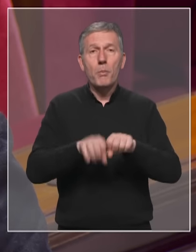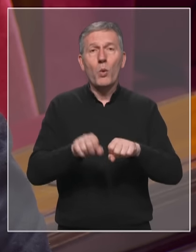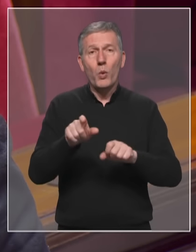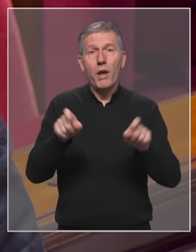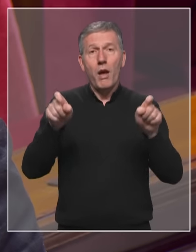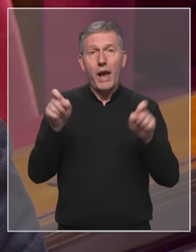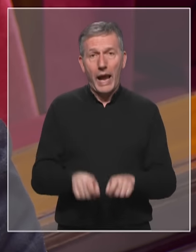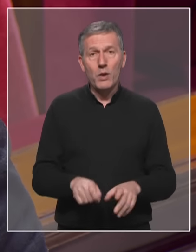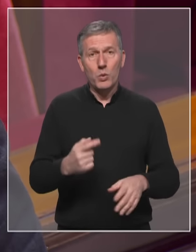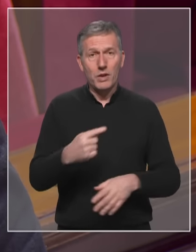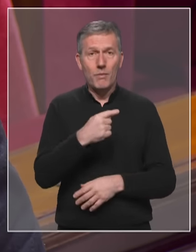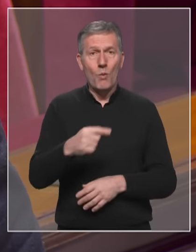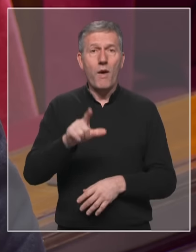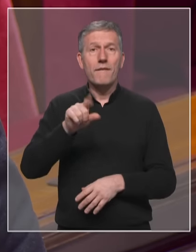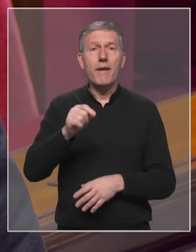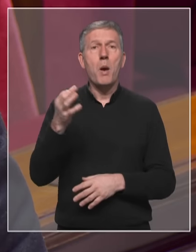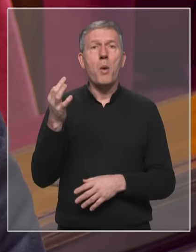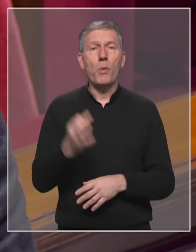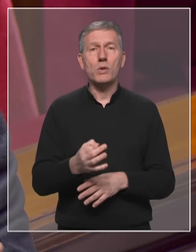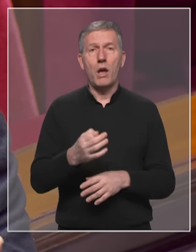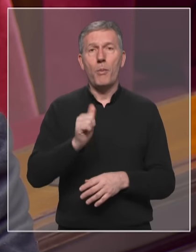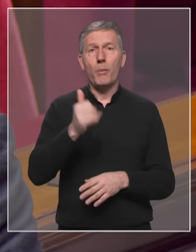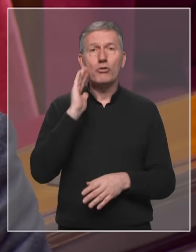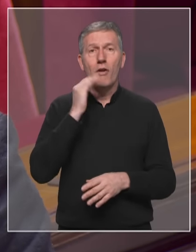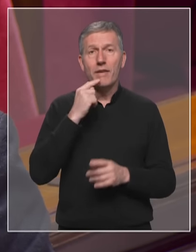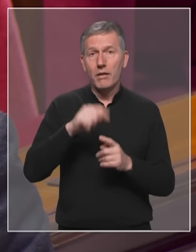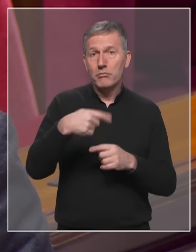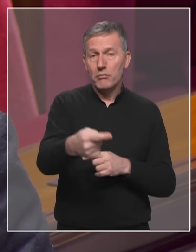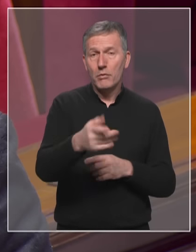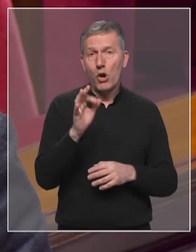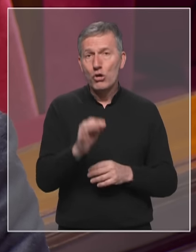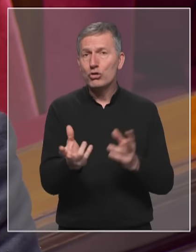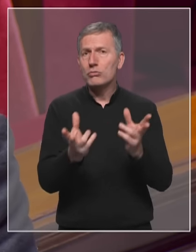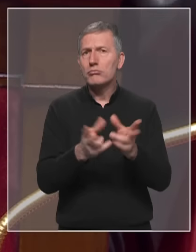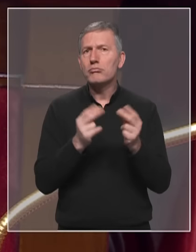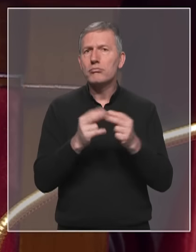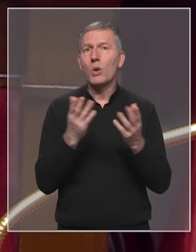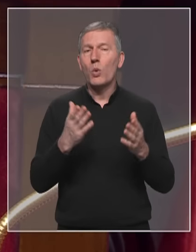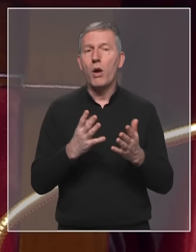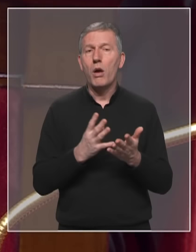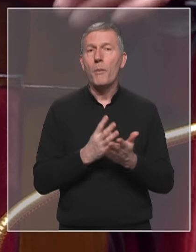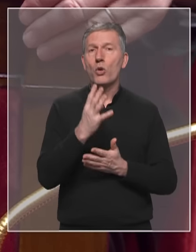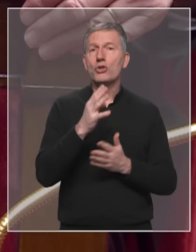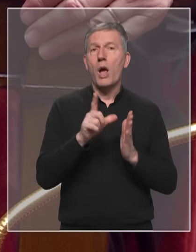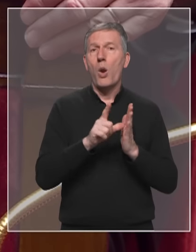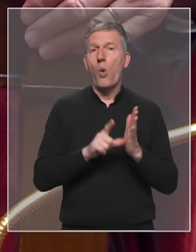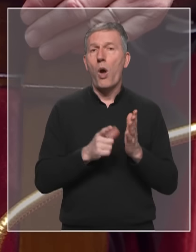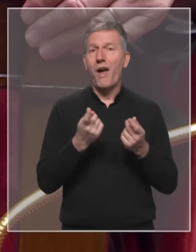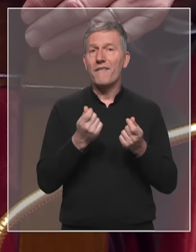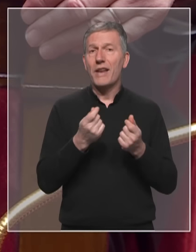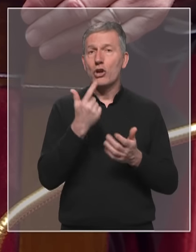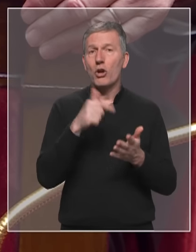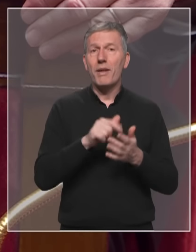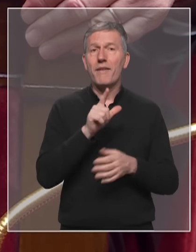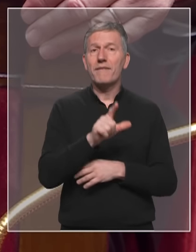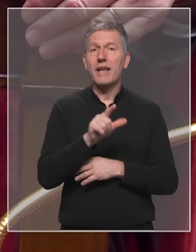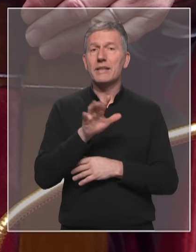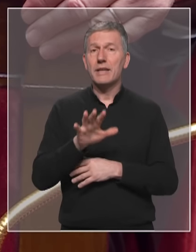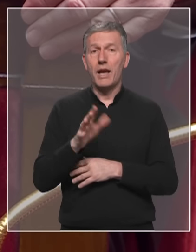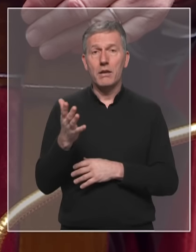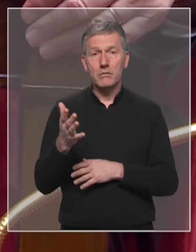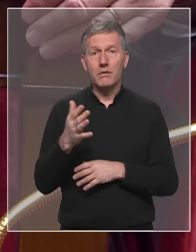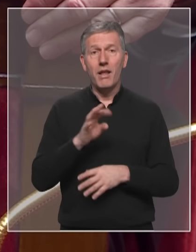au 1er janvier prochain de 20%. Vous avez rappelé, à juste titre d'ailleurs, que dans le projet de loi de finances 2025, la